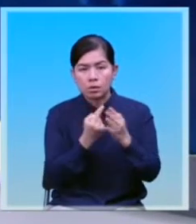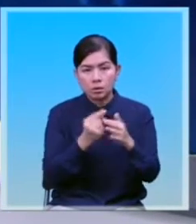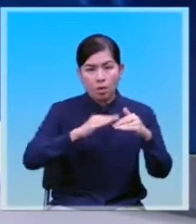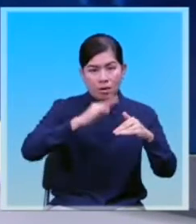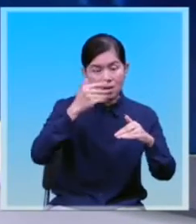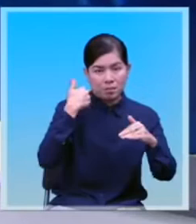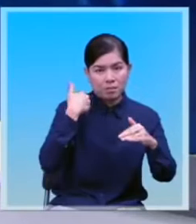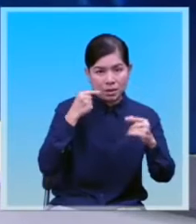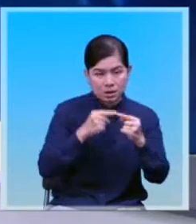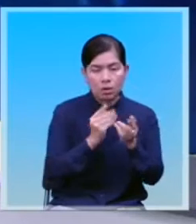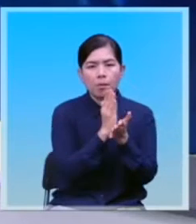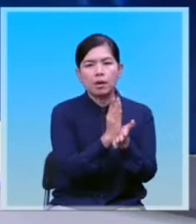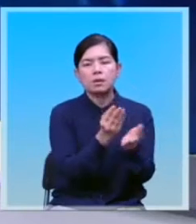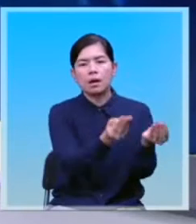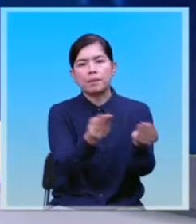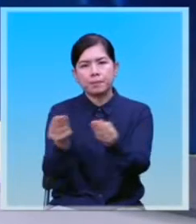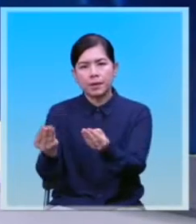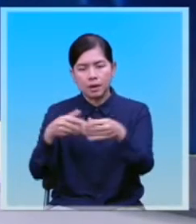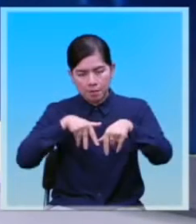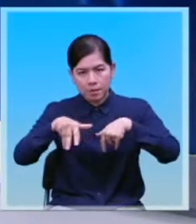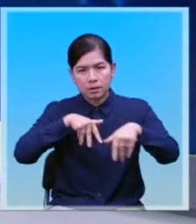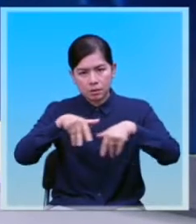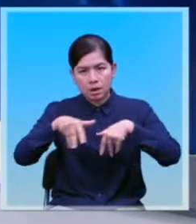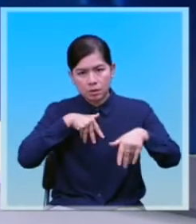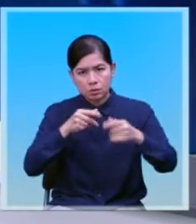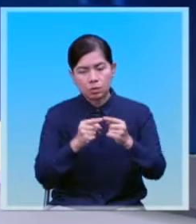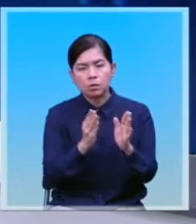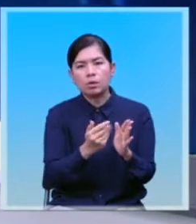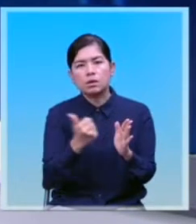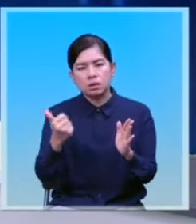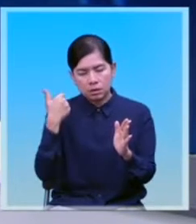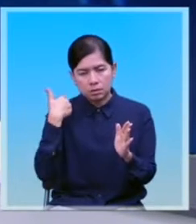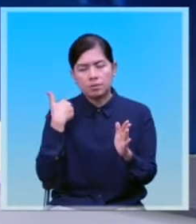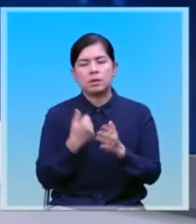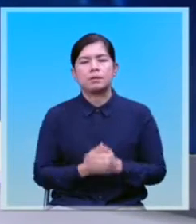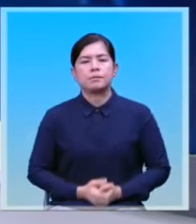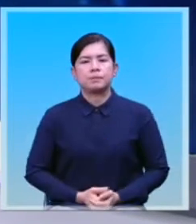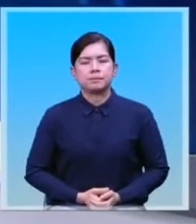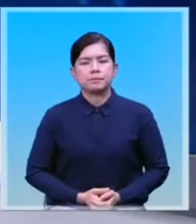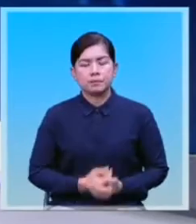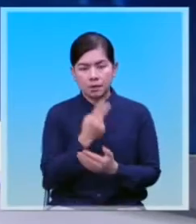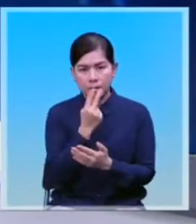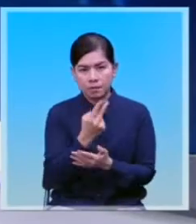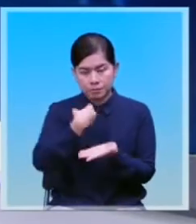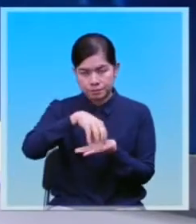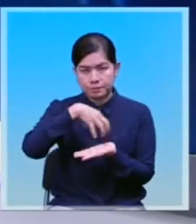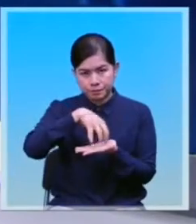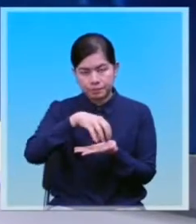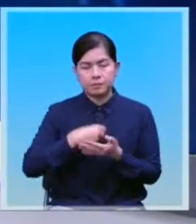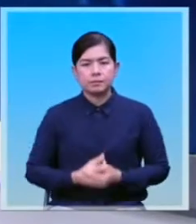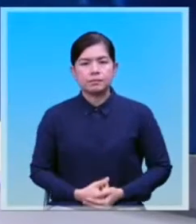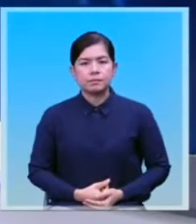ก็นำไปบริจาคให้กับพี่น้องประชาชนคนอื่นๆที่เขาต้องการใช้ด้วยเช่นเดียวกันเดี๋ยวลองไปติดตามรายละเอียดจากรายง